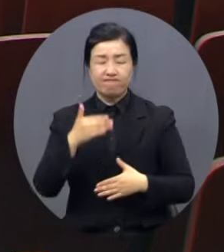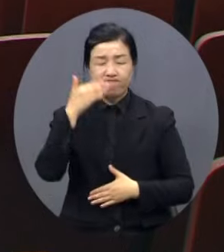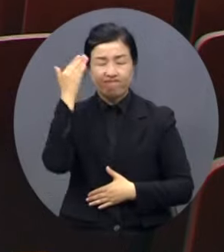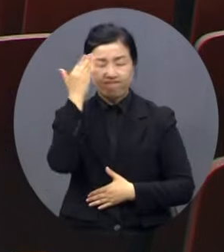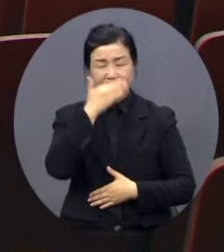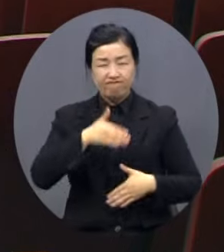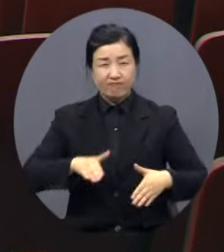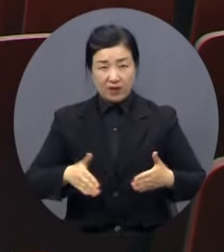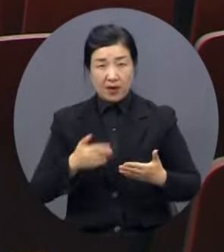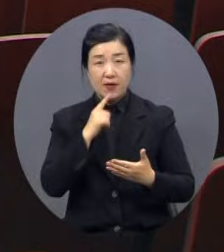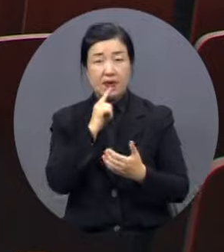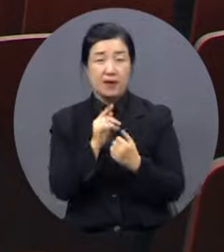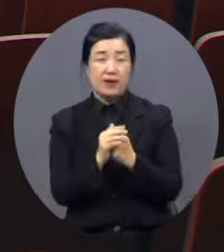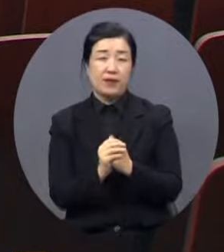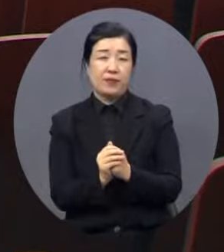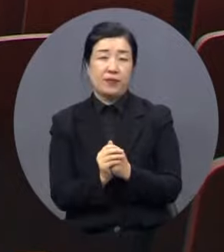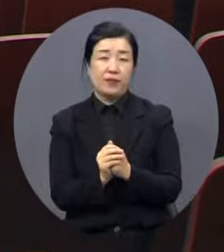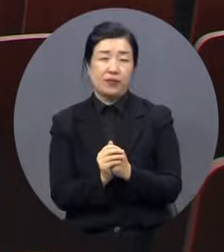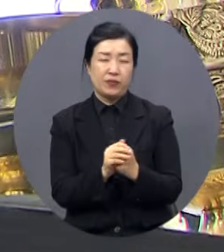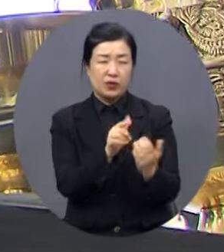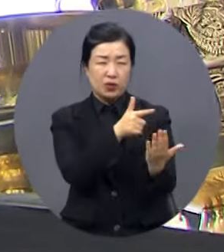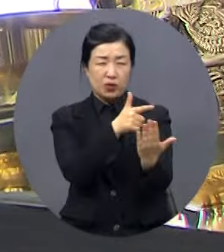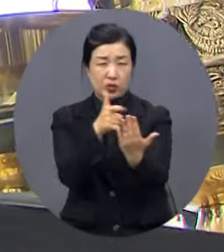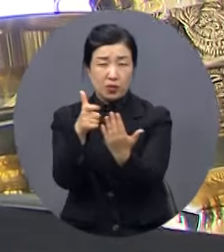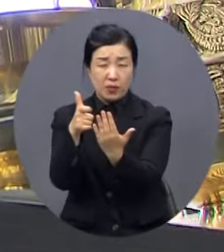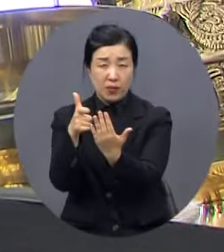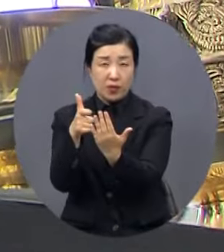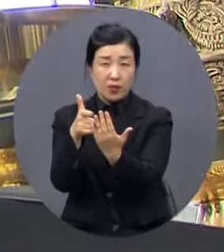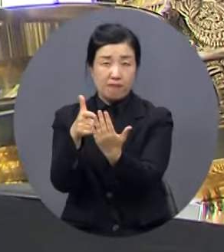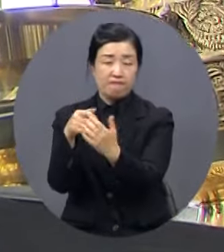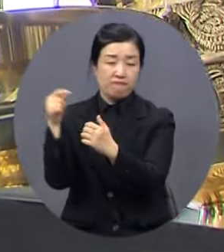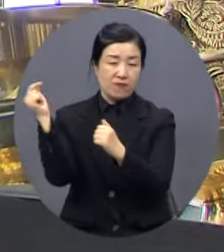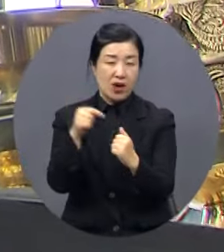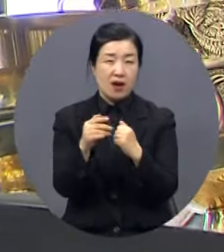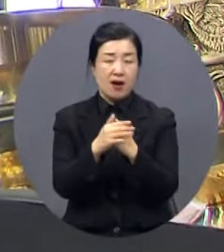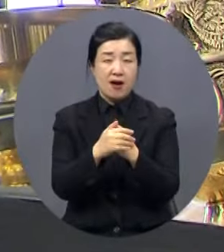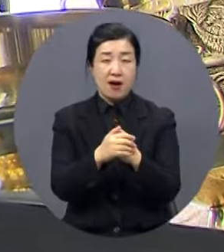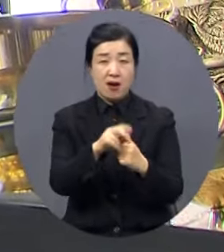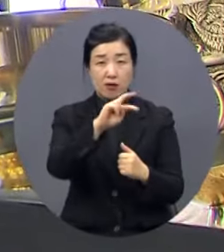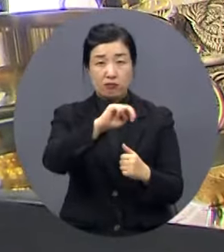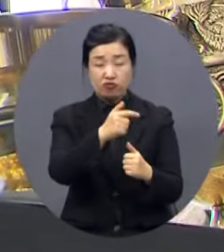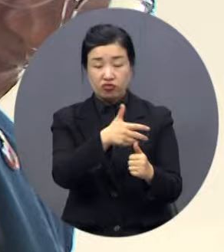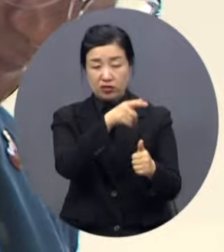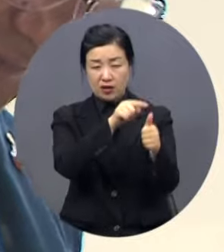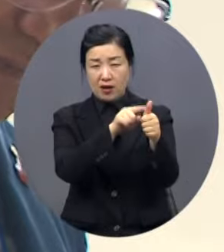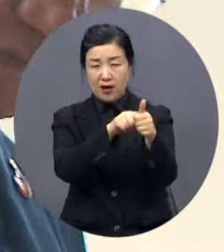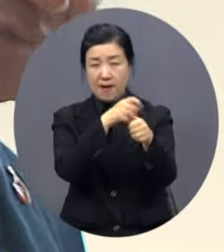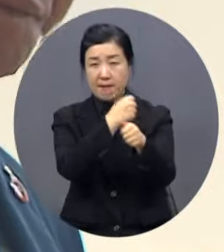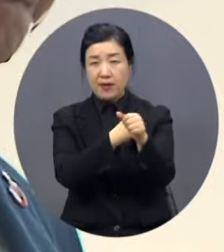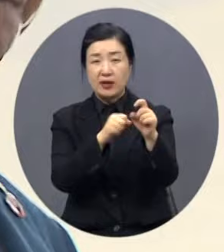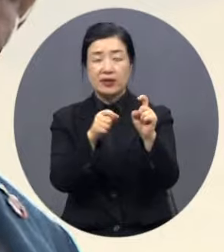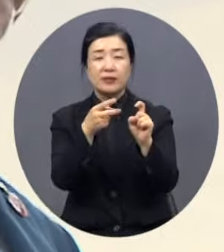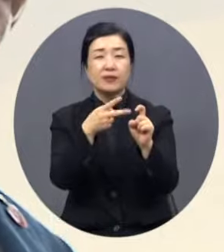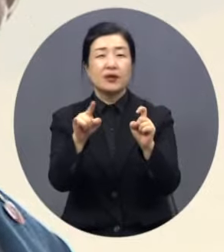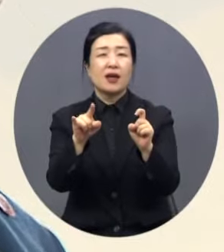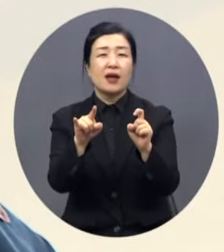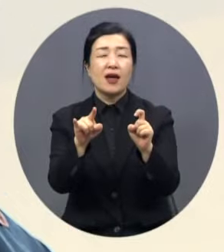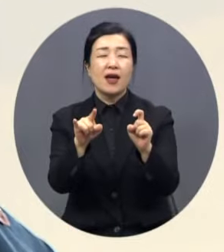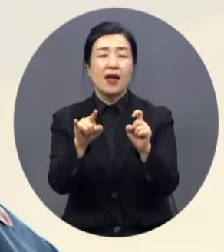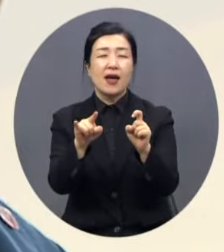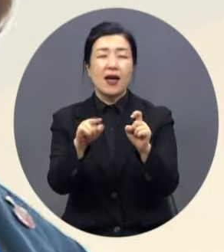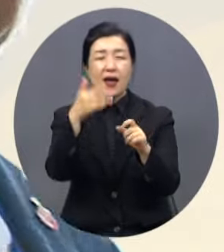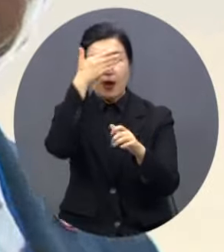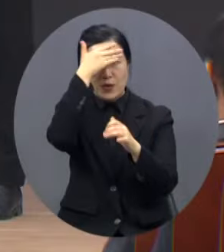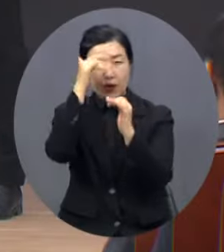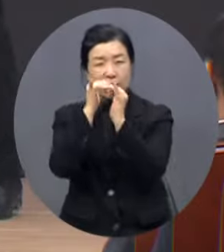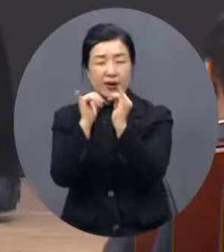듯합니다 비속에 걸려 총 명령까지 받았지만 문영순 서장 덕분에 목숨을 건진 10대 소년은 어느덧 구순의